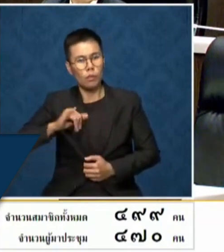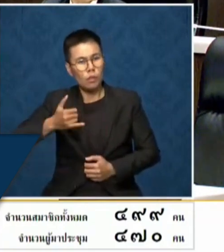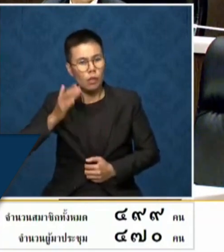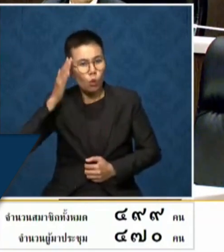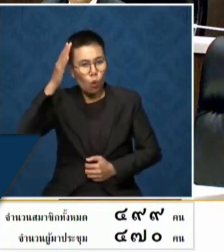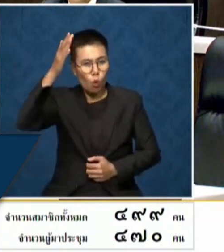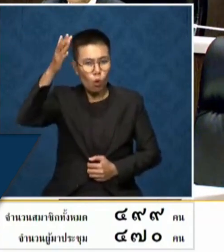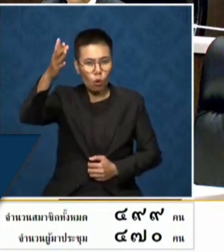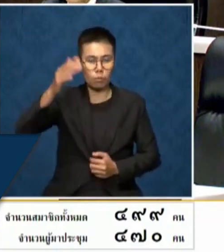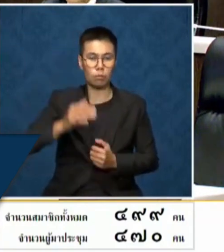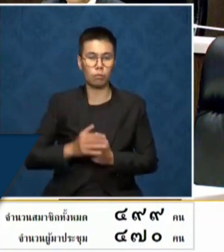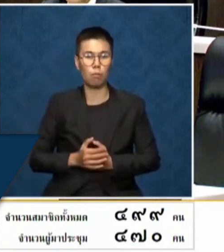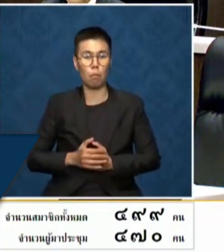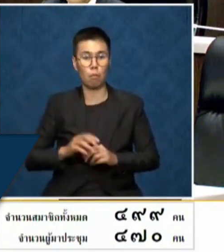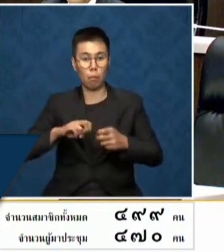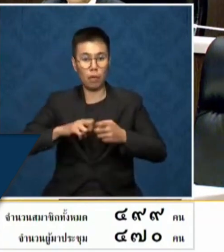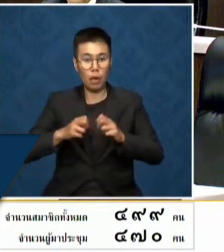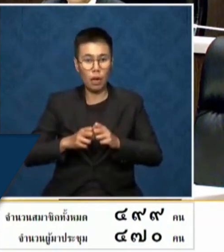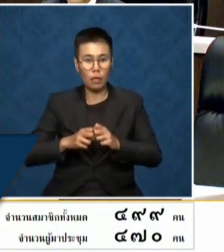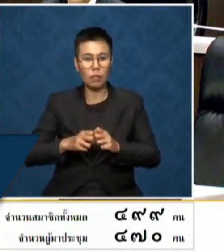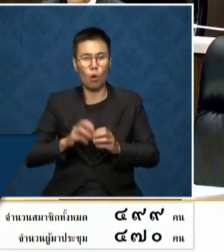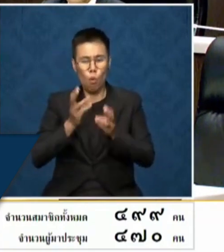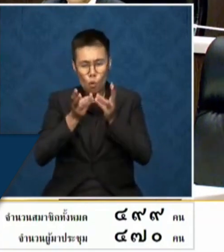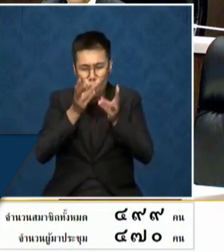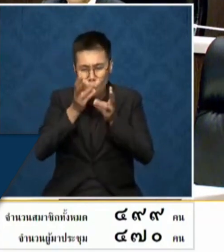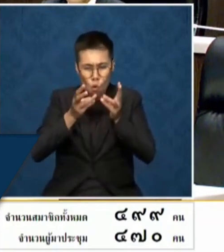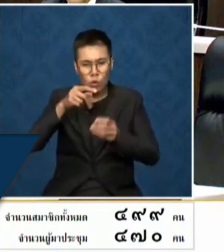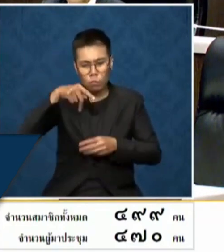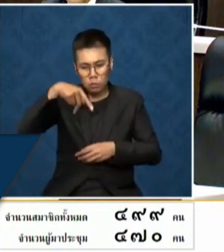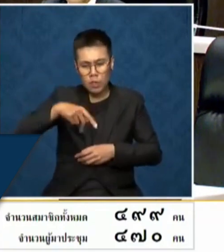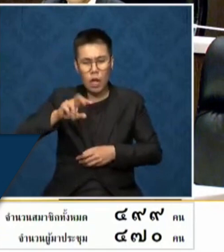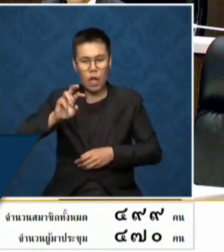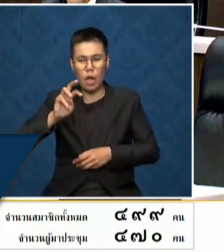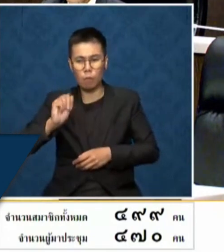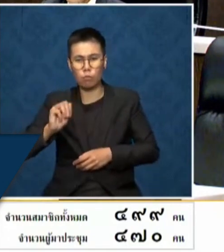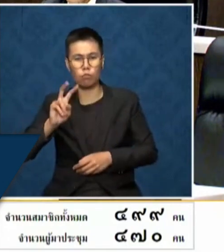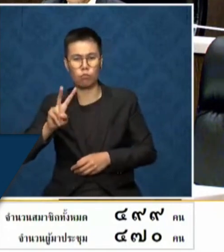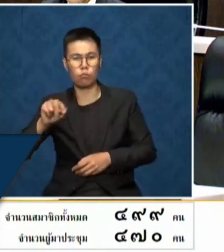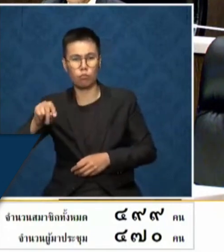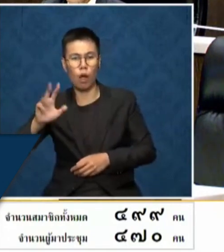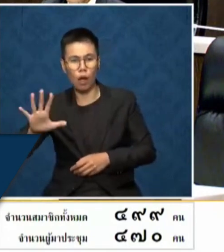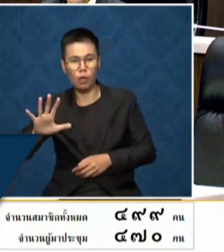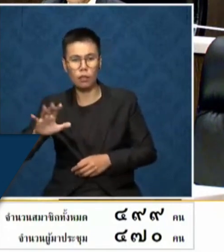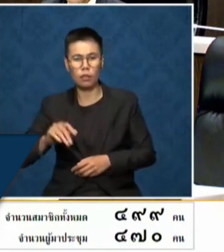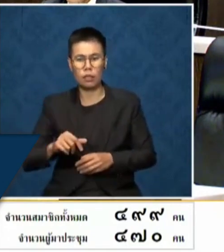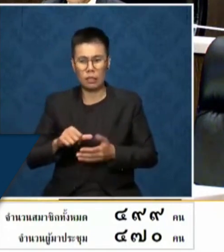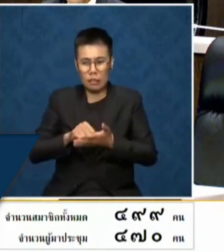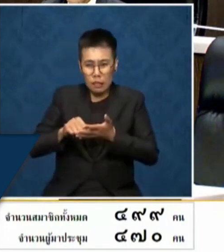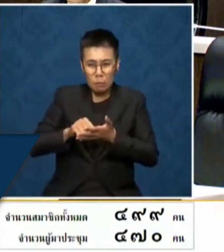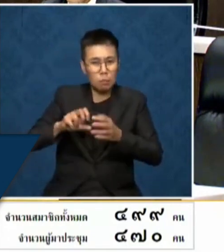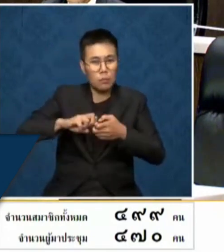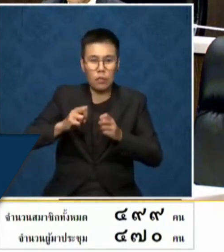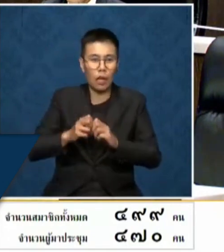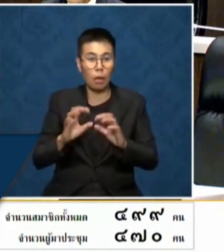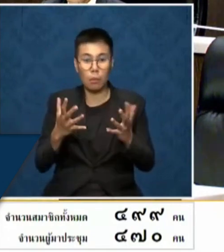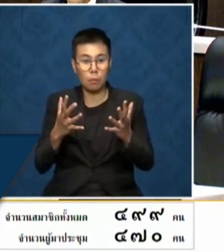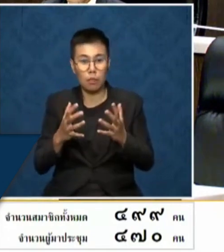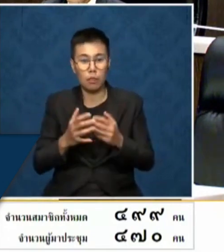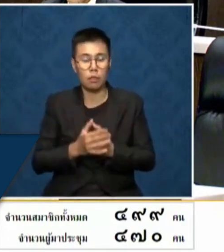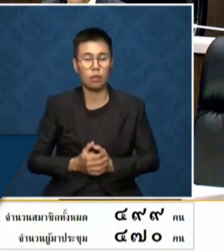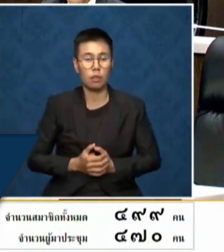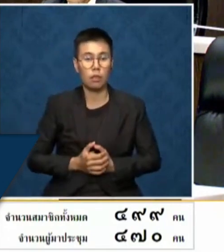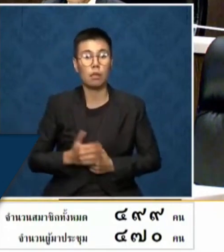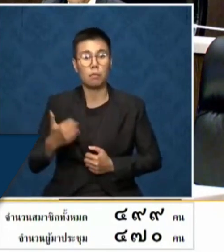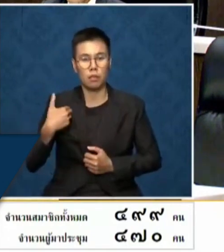ใกล้อย่างปัญหา PM 2.5ถ้าไม่แก้ไขแล้วให้คาราคาซังเดี๋ยววันนึงครับ